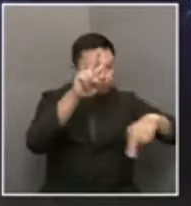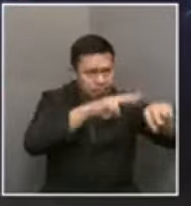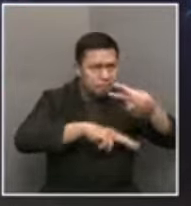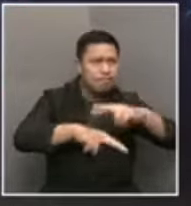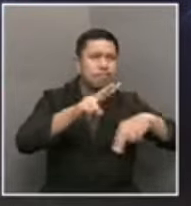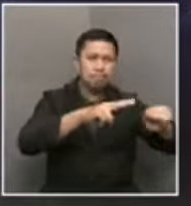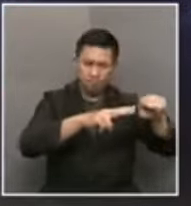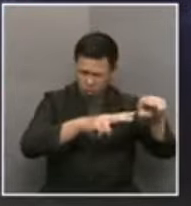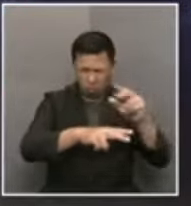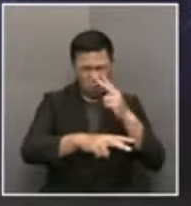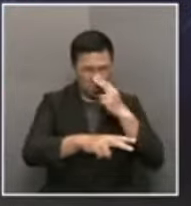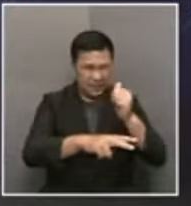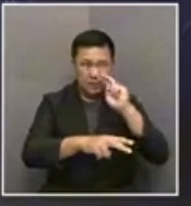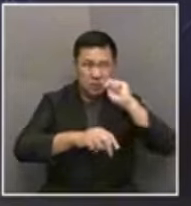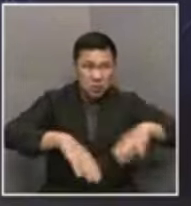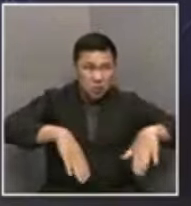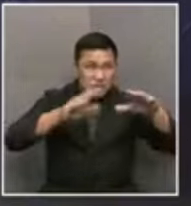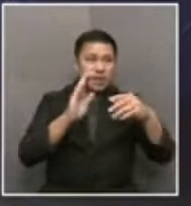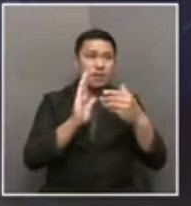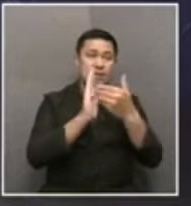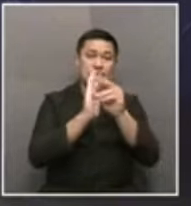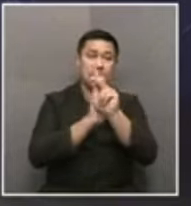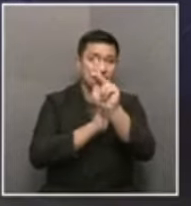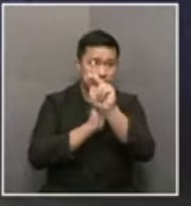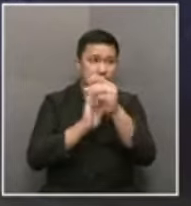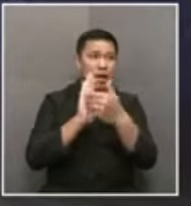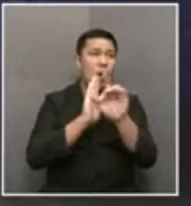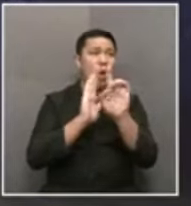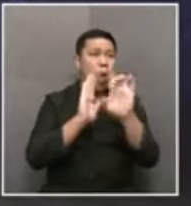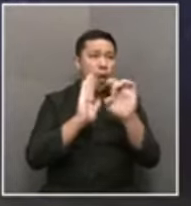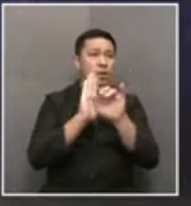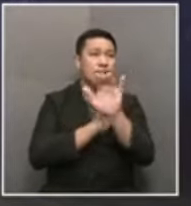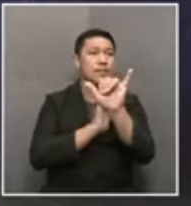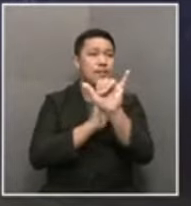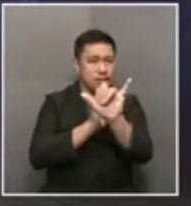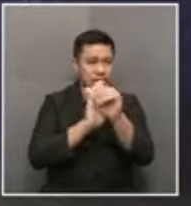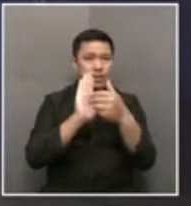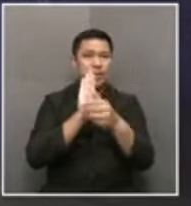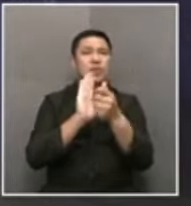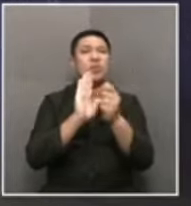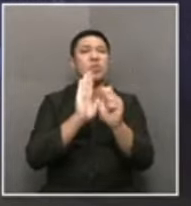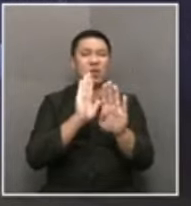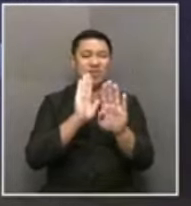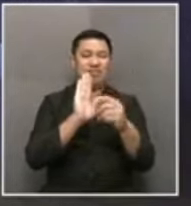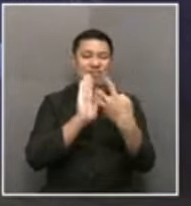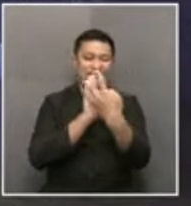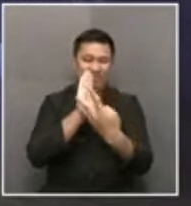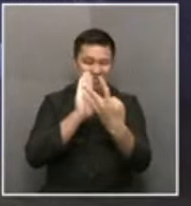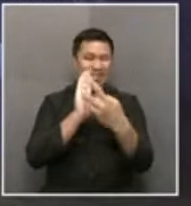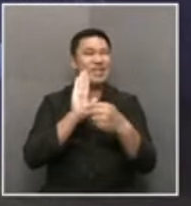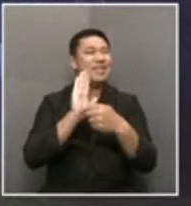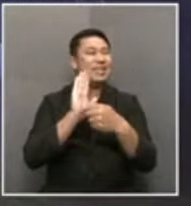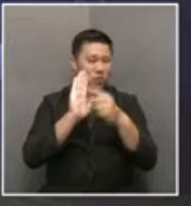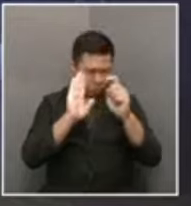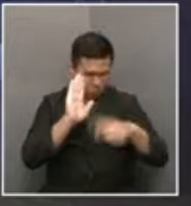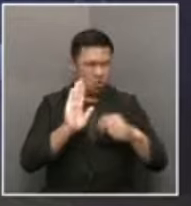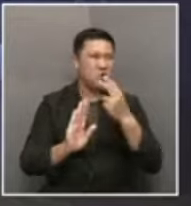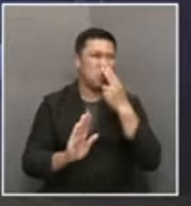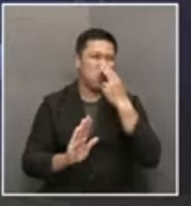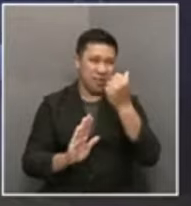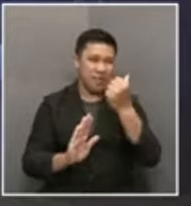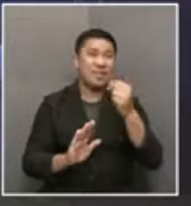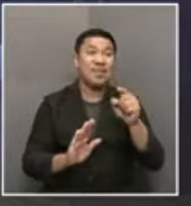ท่วมเช่นเดียวกันก็มีทั้งจังหวัดกาฬสินธุ์ร้อยเอ็ดยะโสธรแล้วก็อุบลราชธานีด้วยต้องติดตามสถานการณ์น้ำอย่างใกล้ชิด